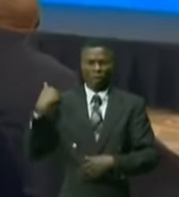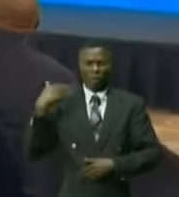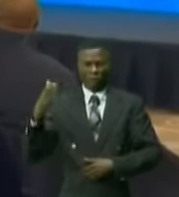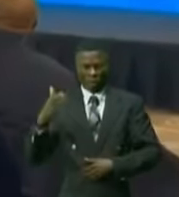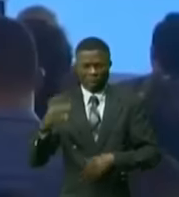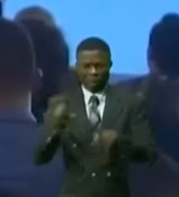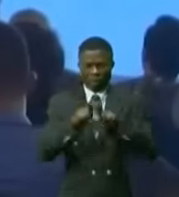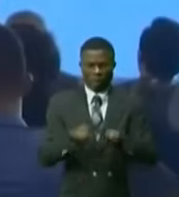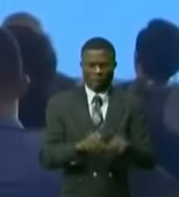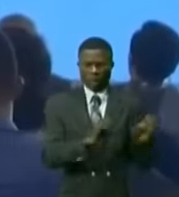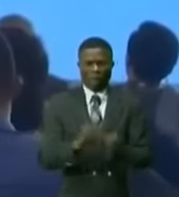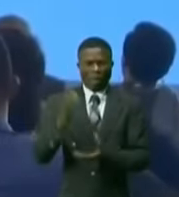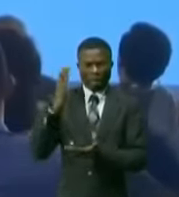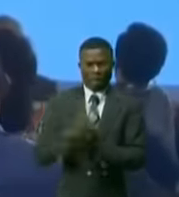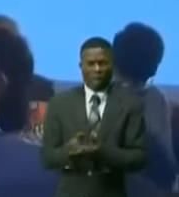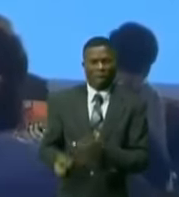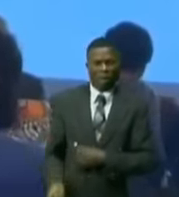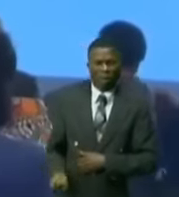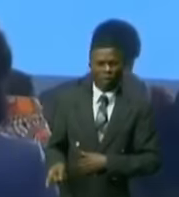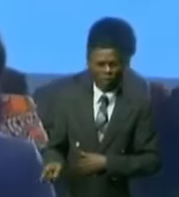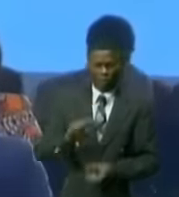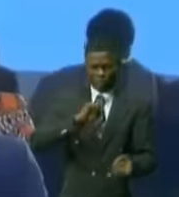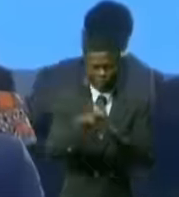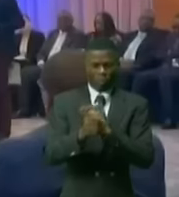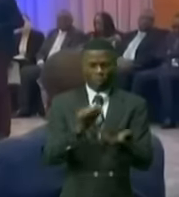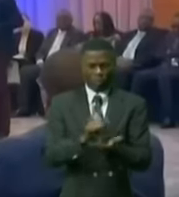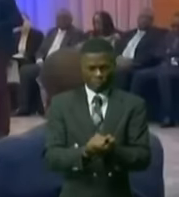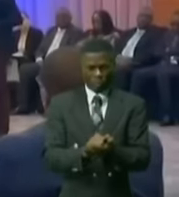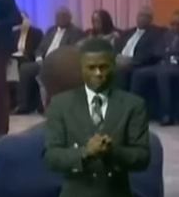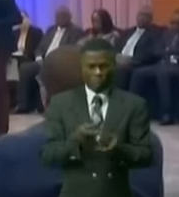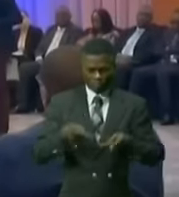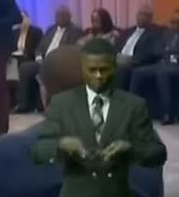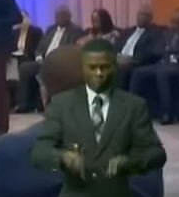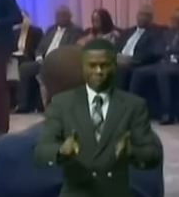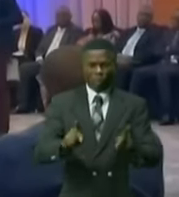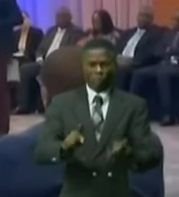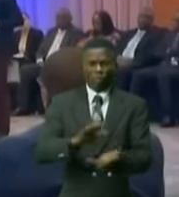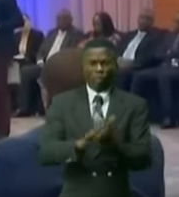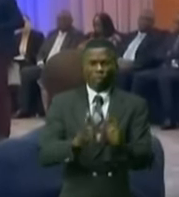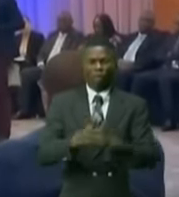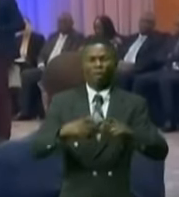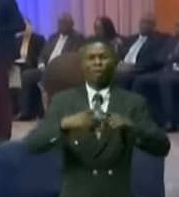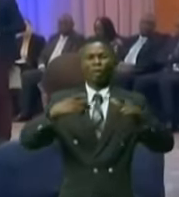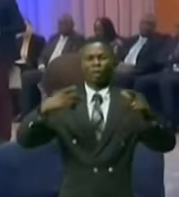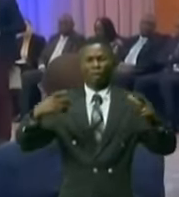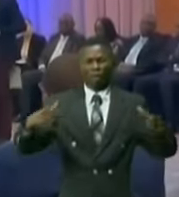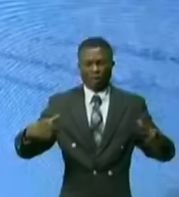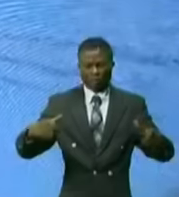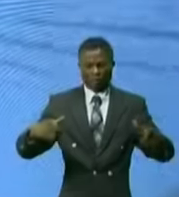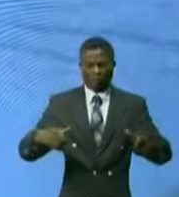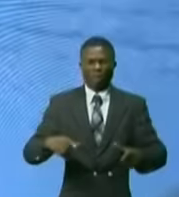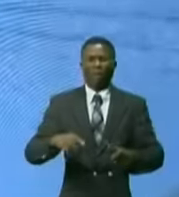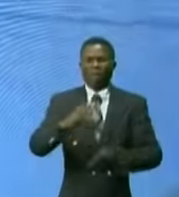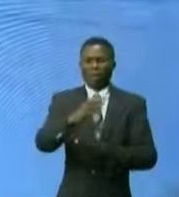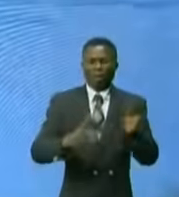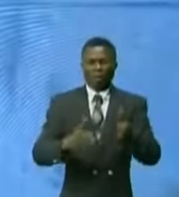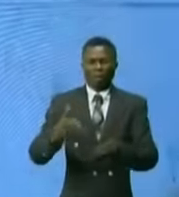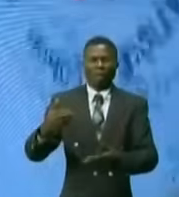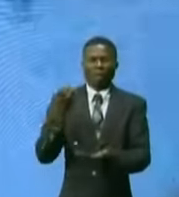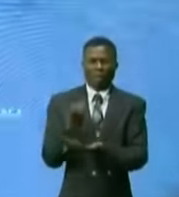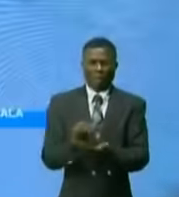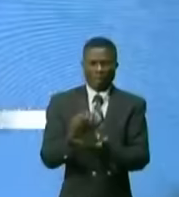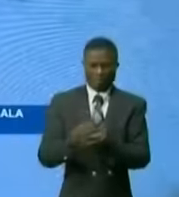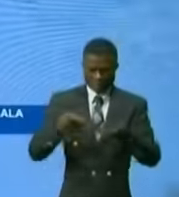réduisant la fraude. Cette réforme permettra sans doute d'élargir davantage l'assiette budgétaire qui permet